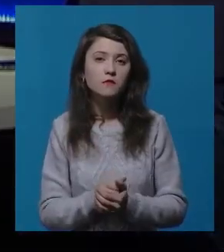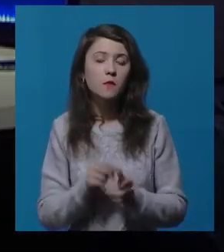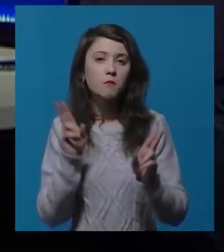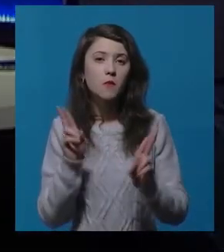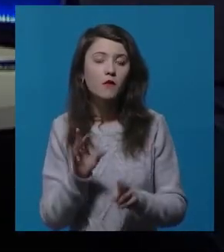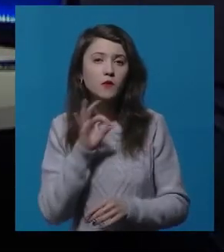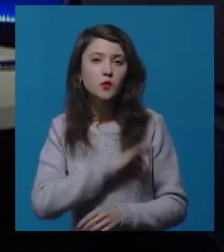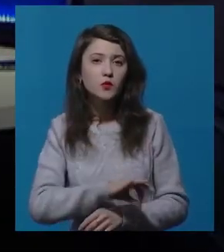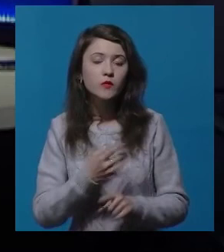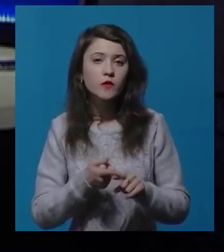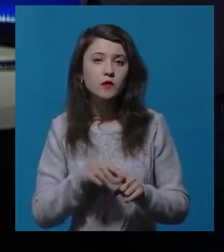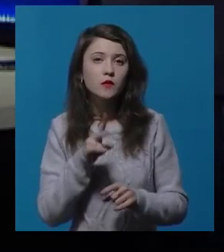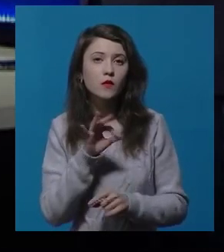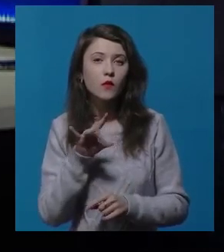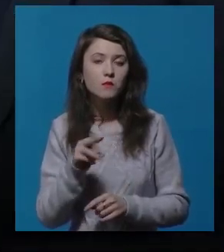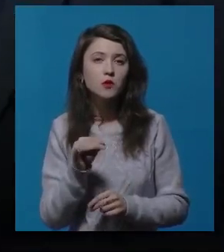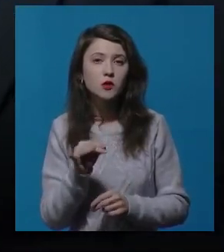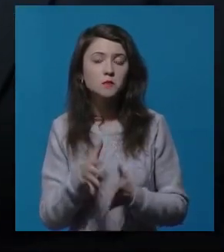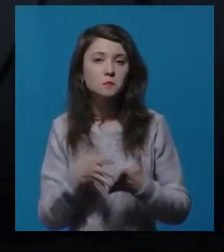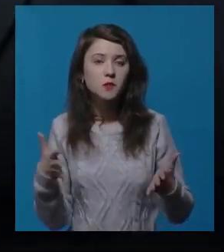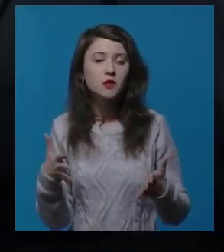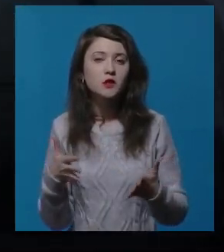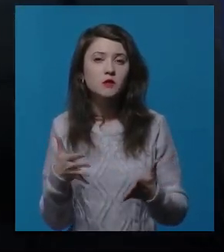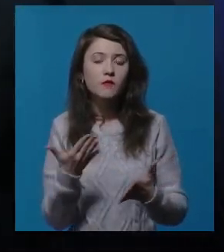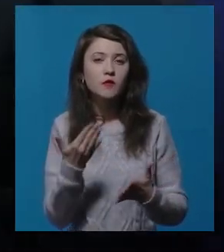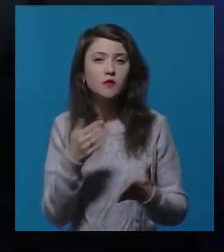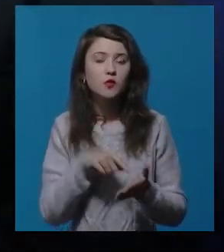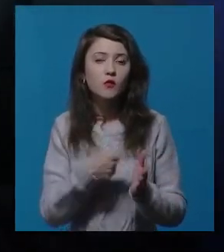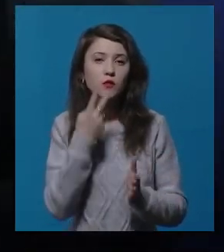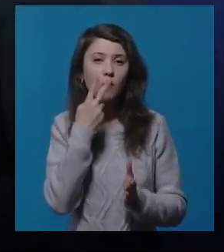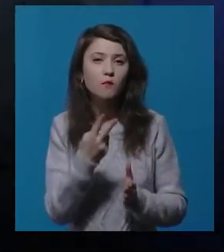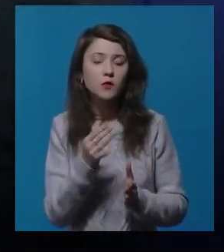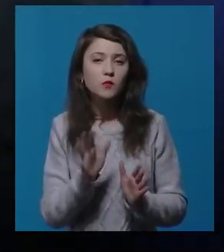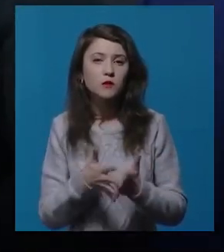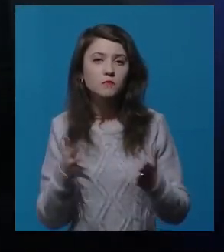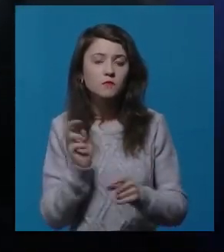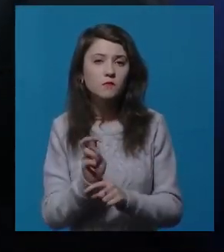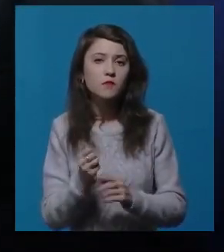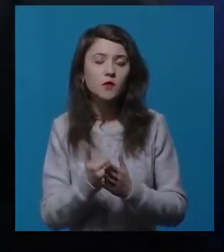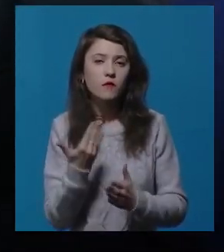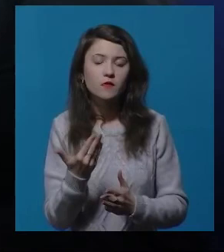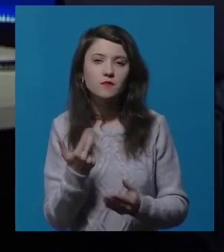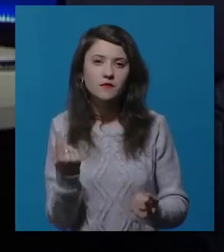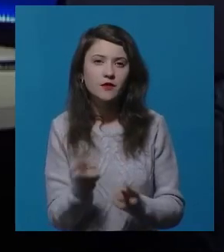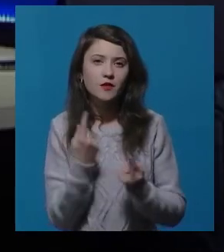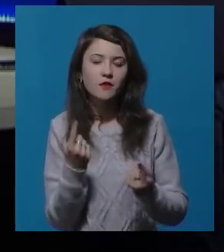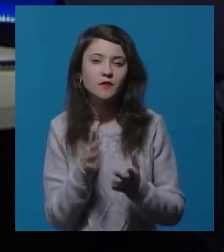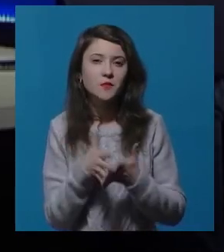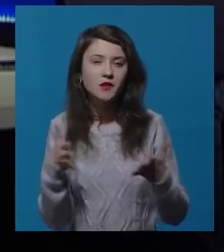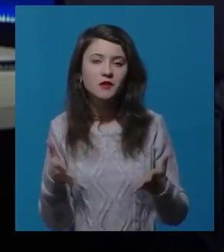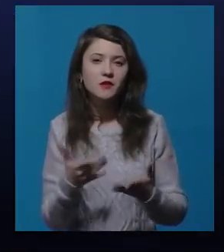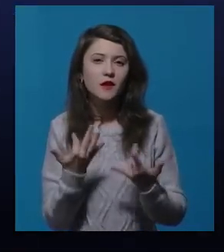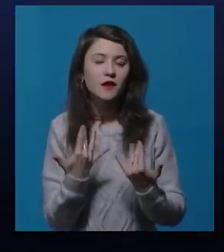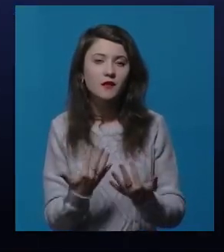норм. Ваша точка зору, чи збільшиться ось власне кількість звернень громадян з цього питання? Так? Звичайно, збільшиться